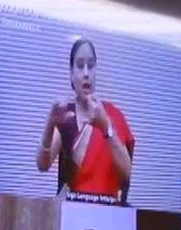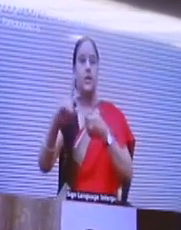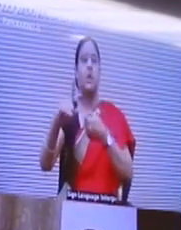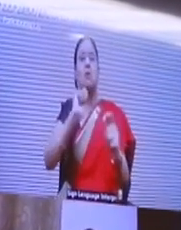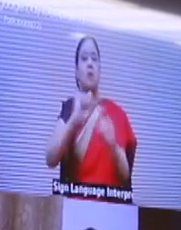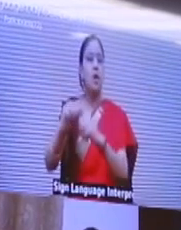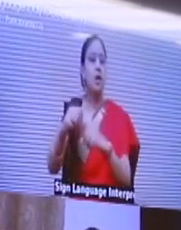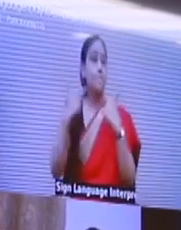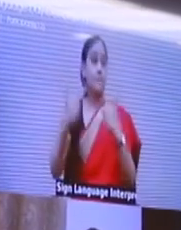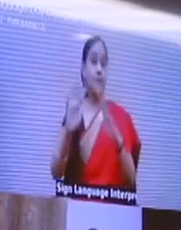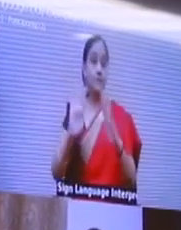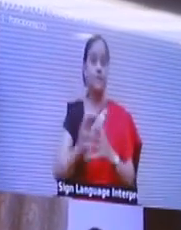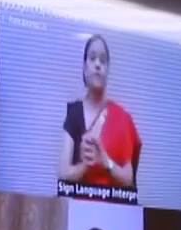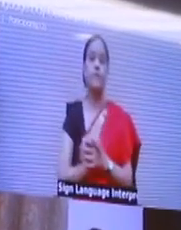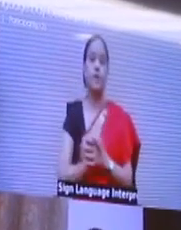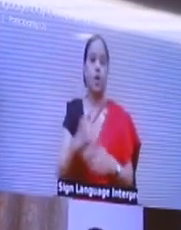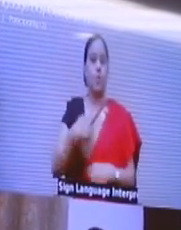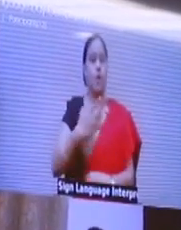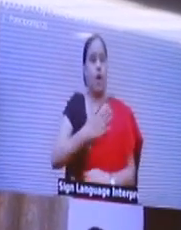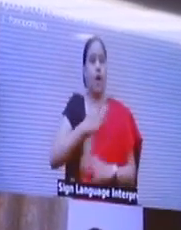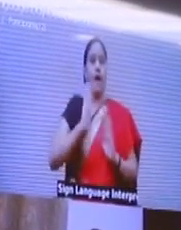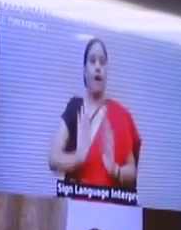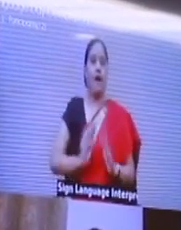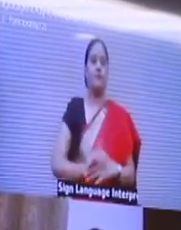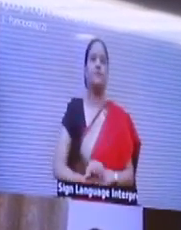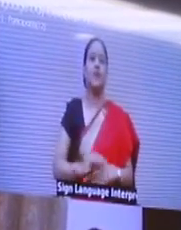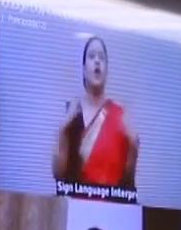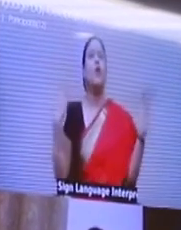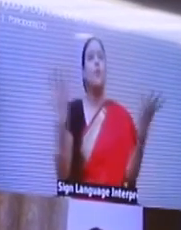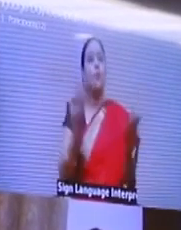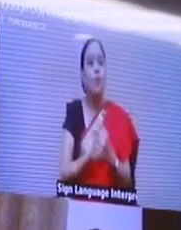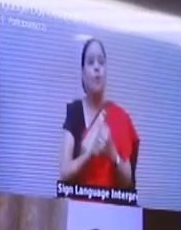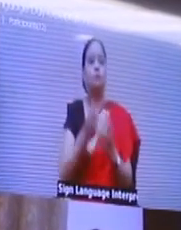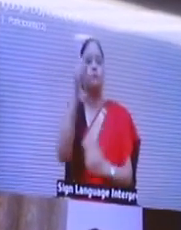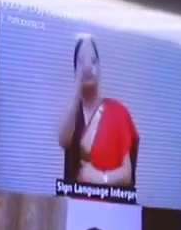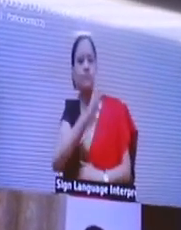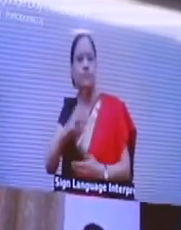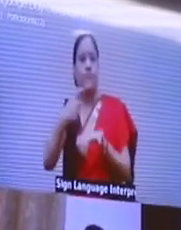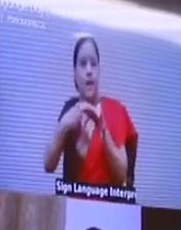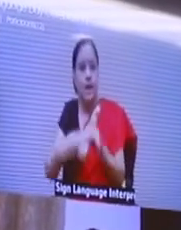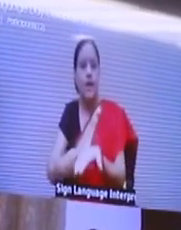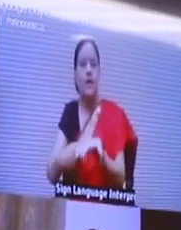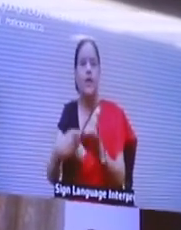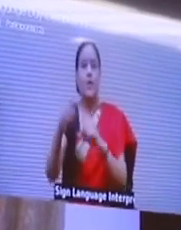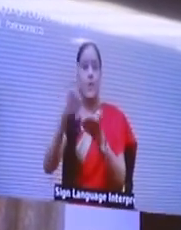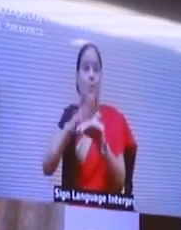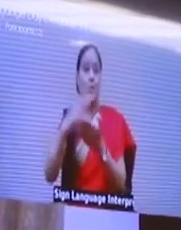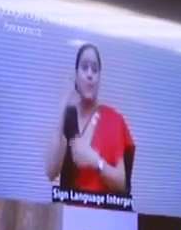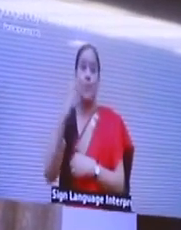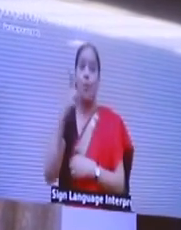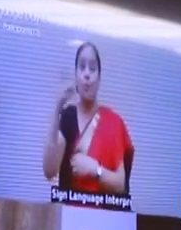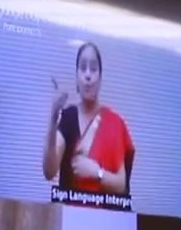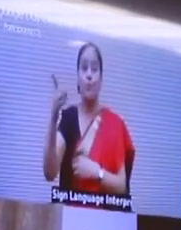गया है और मुझे पूरा विश्वास है कि हम सभी देश के प्रधानमंत्री आदरणीय नरेंद्र मोदी जी को, उन्होंने जो